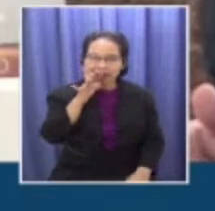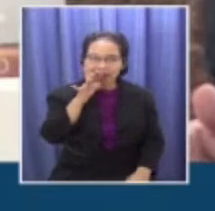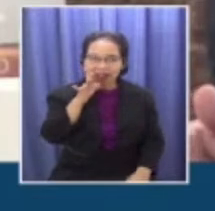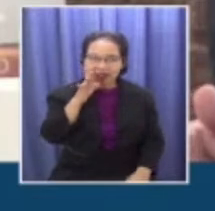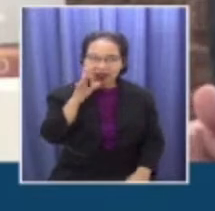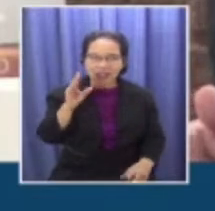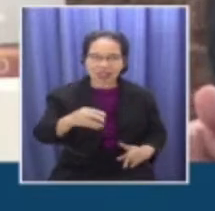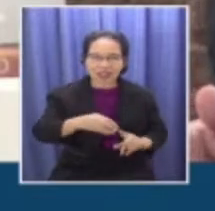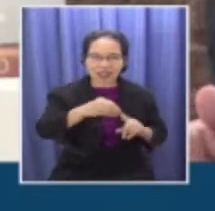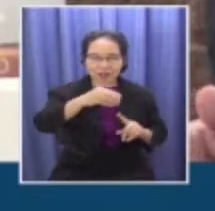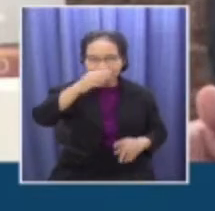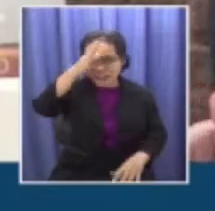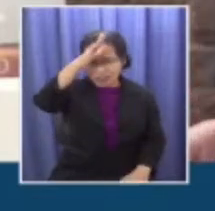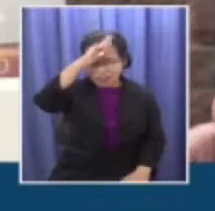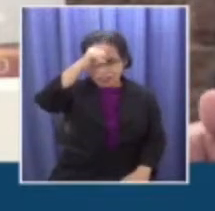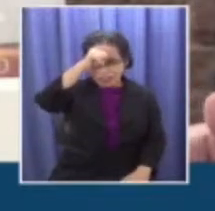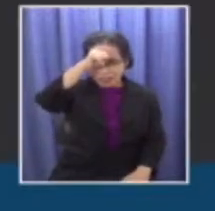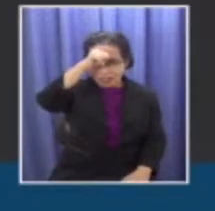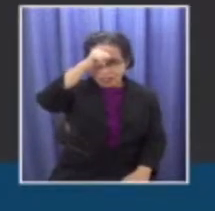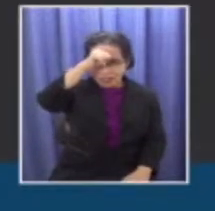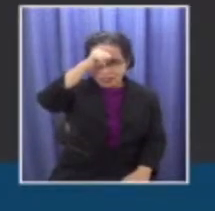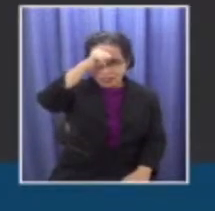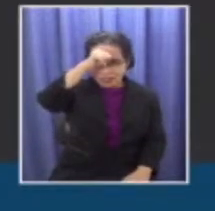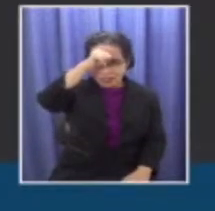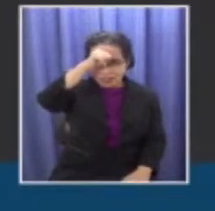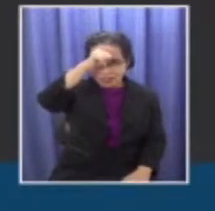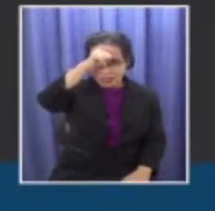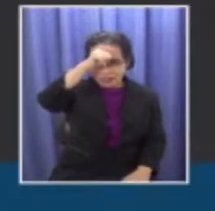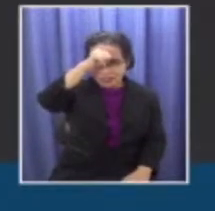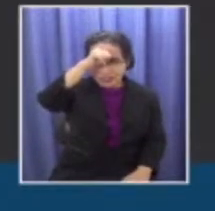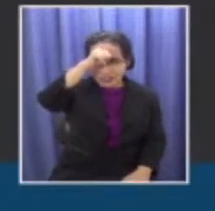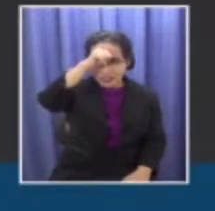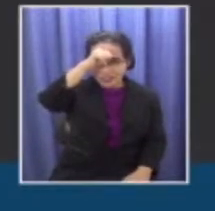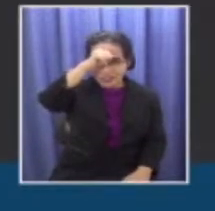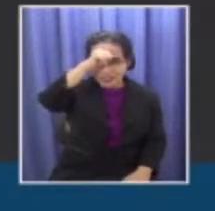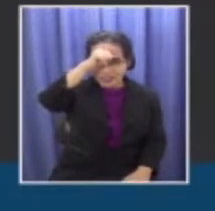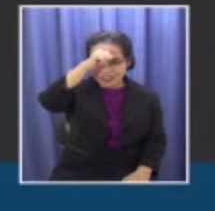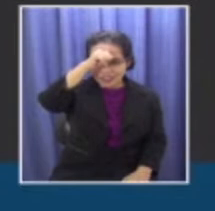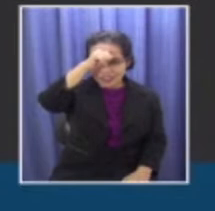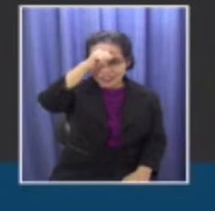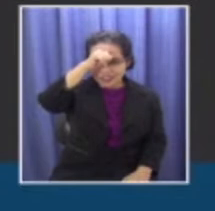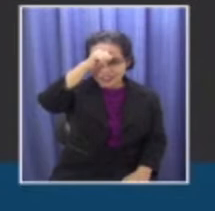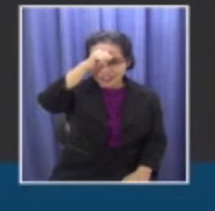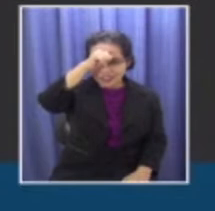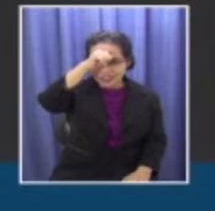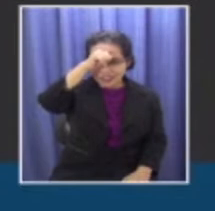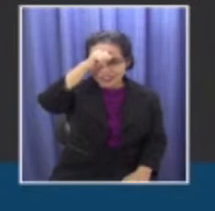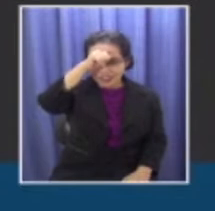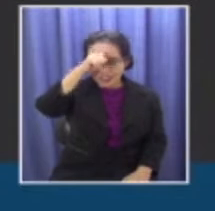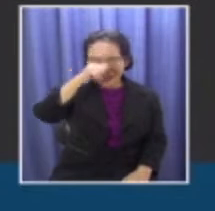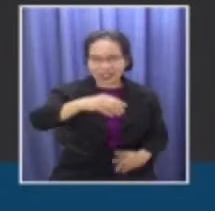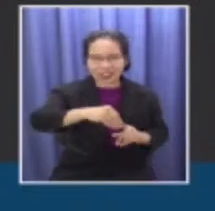wobɛhunu baabi a ɛbɛkɔ akɔwie na mmom sɛ wonam ɛna